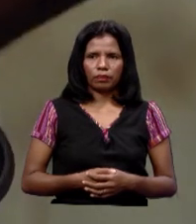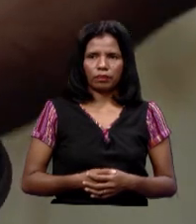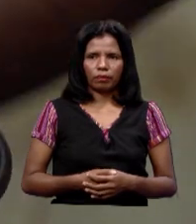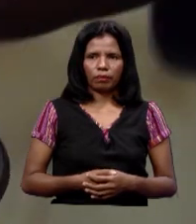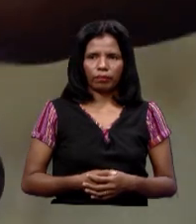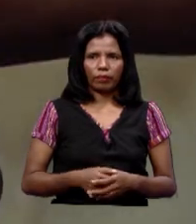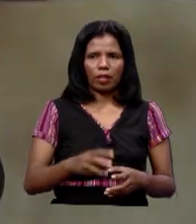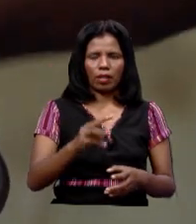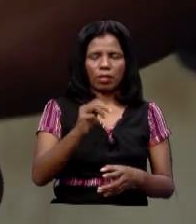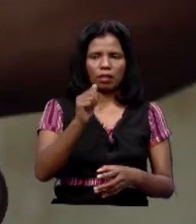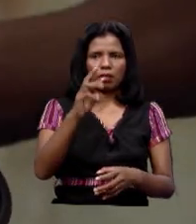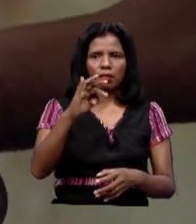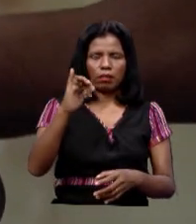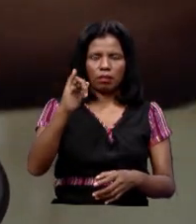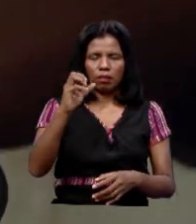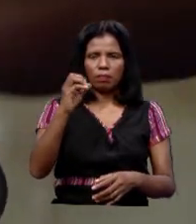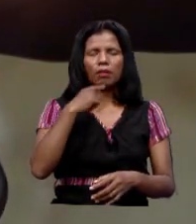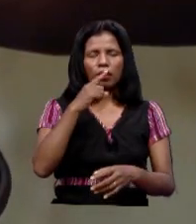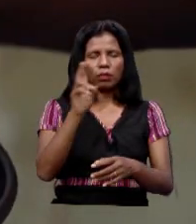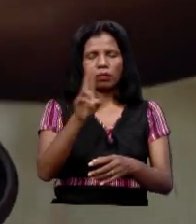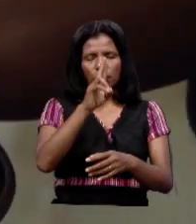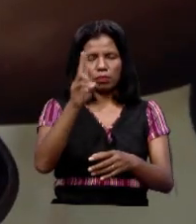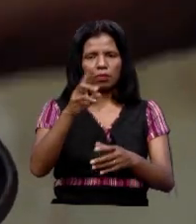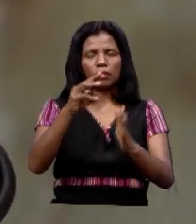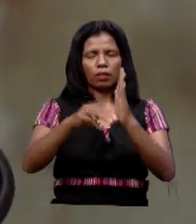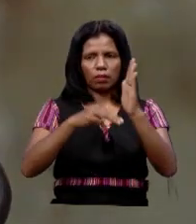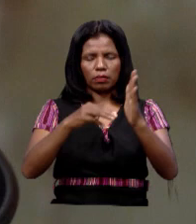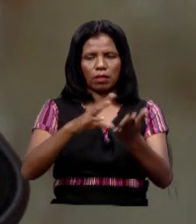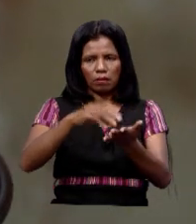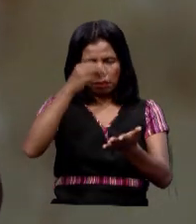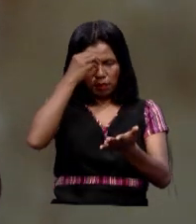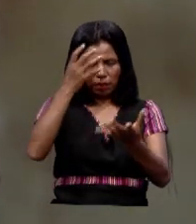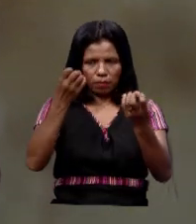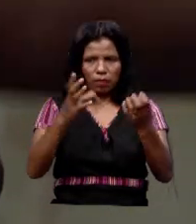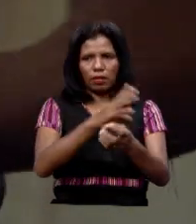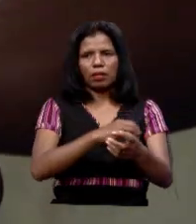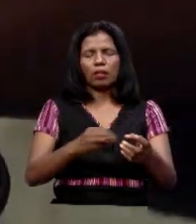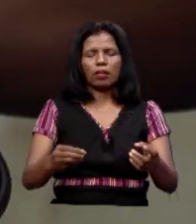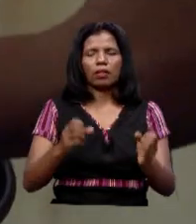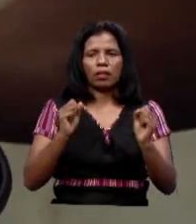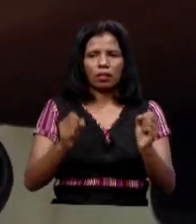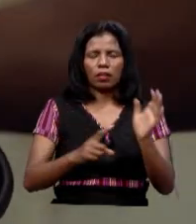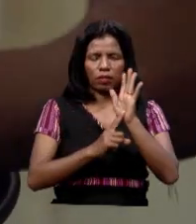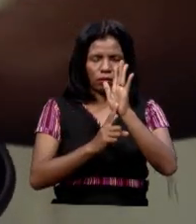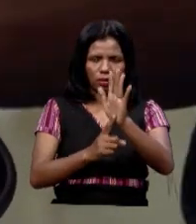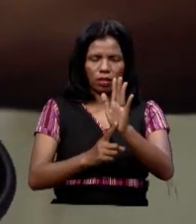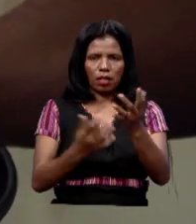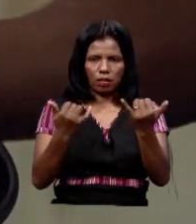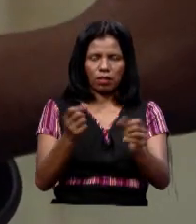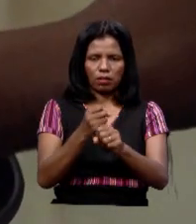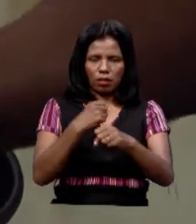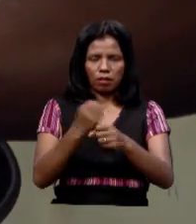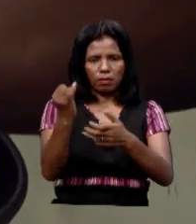Mari utiliza aparelho tecnologia no media social, onde aprende barak, no ne consegue aplica ona ba obra ne veda da unne ne